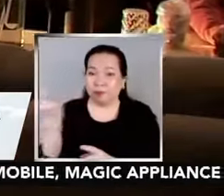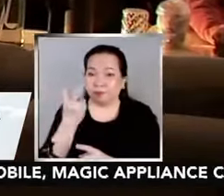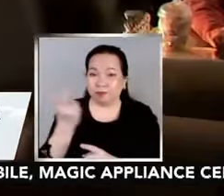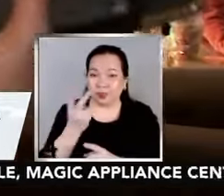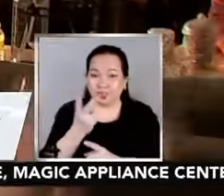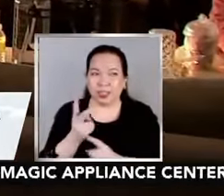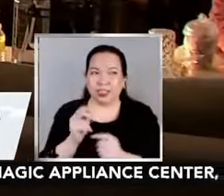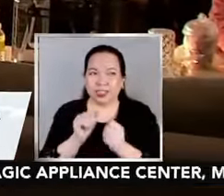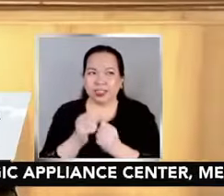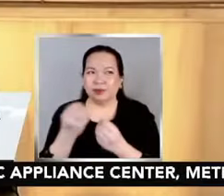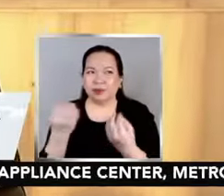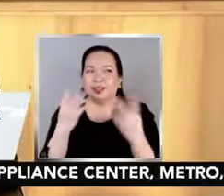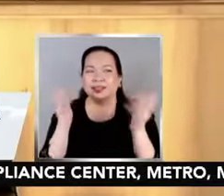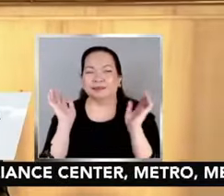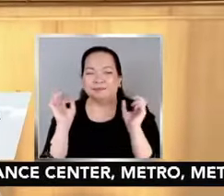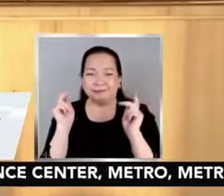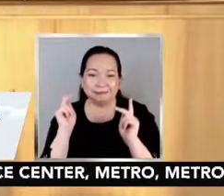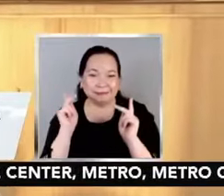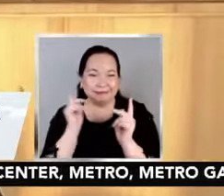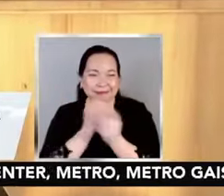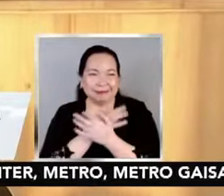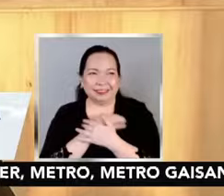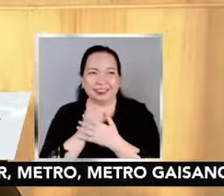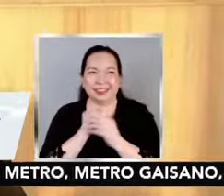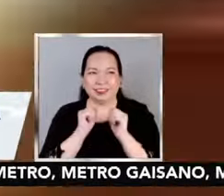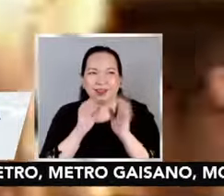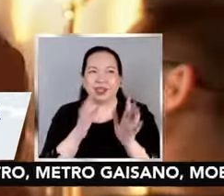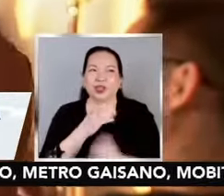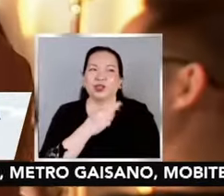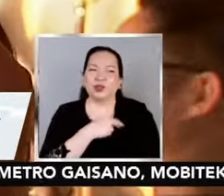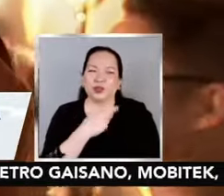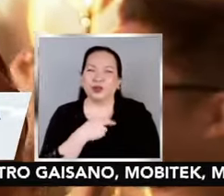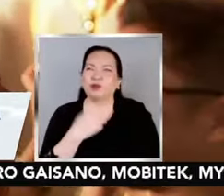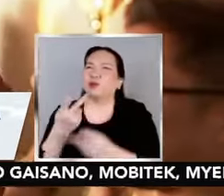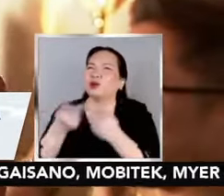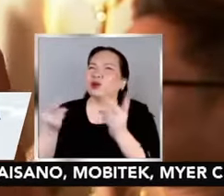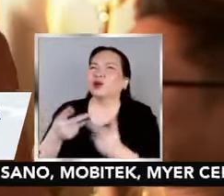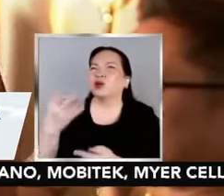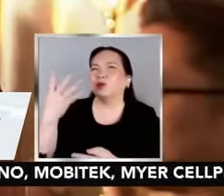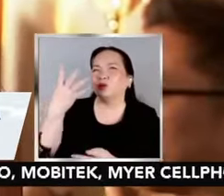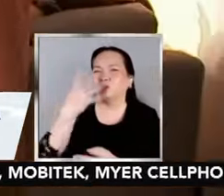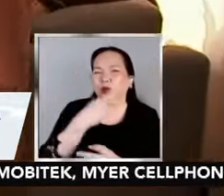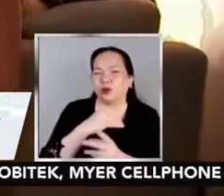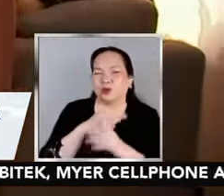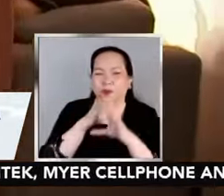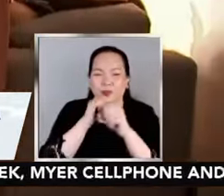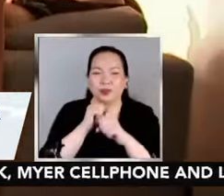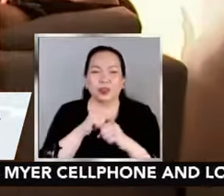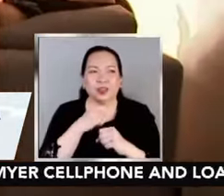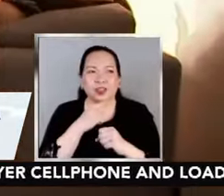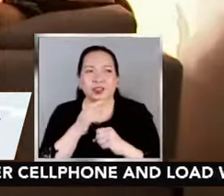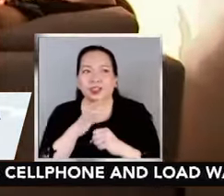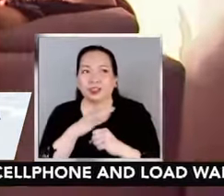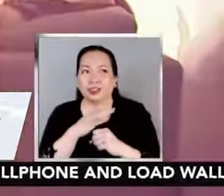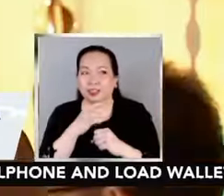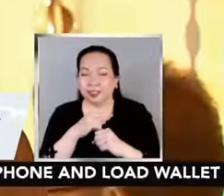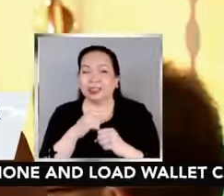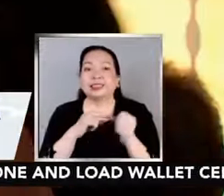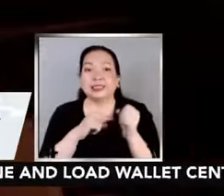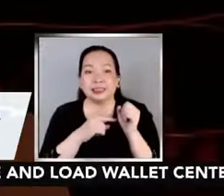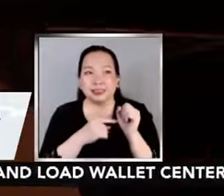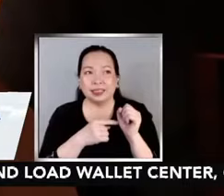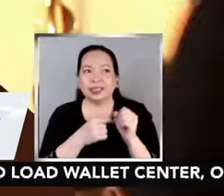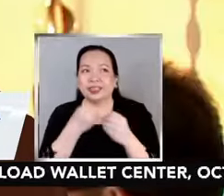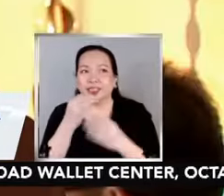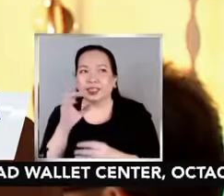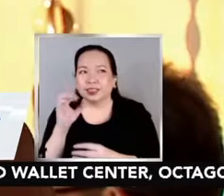ang magic at pagiging romantic ng lugar. Pinilit nga namin si Barbie pero ito lang ang naging clue niya. Paborito